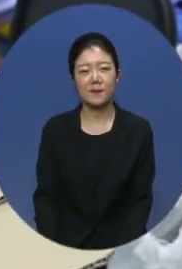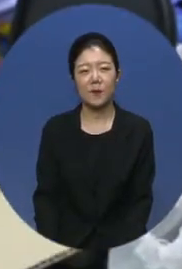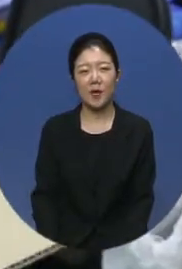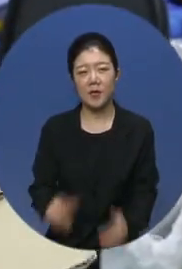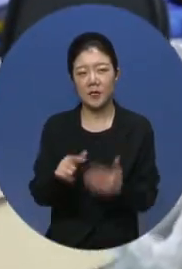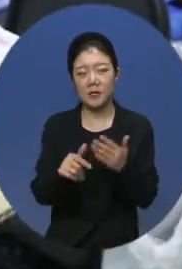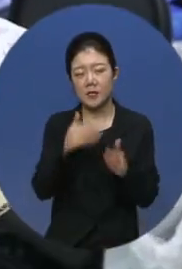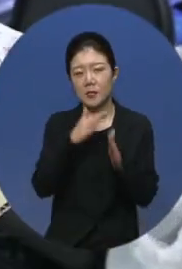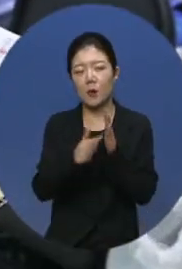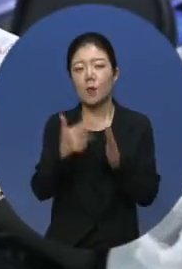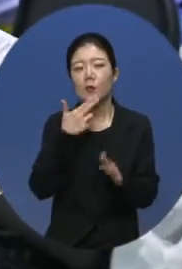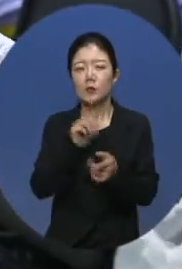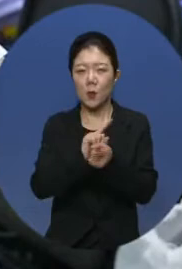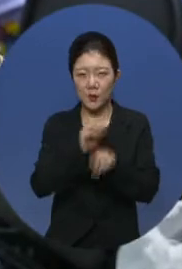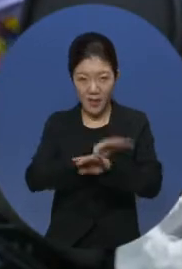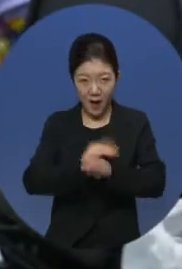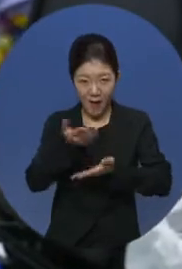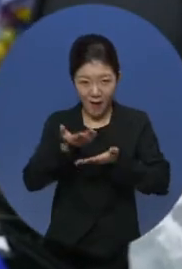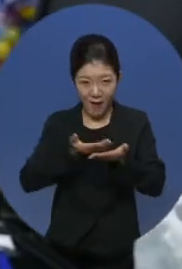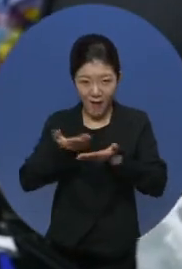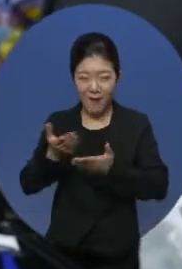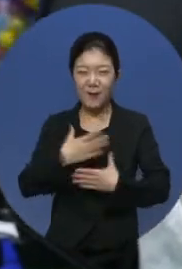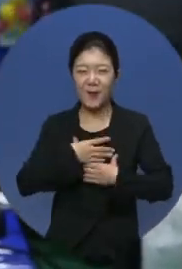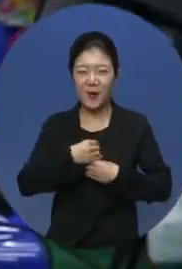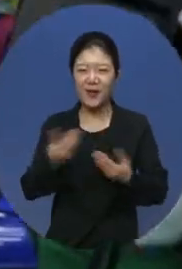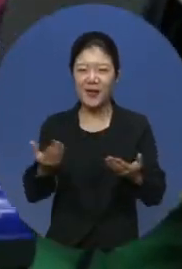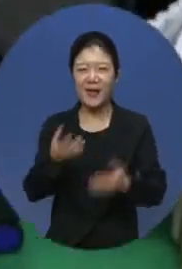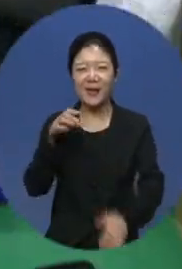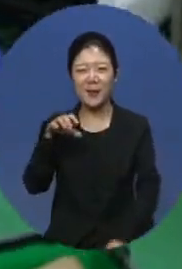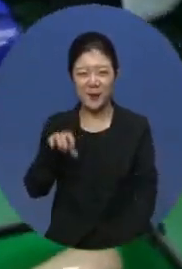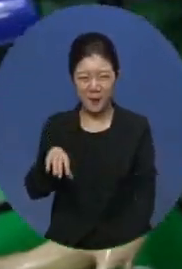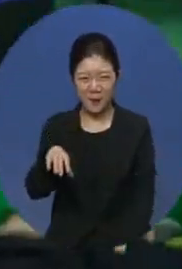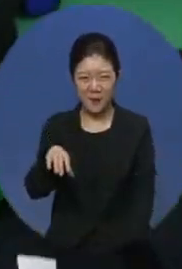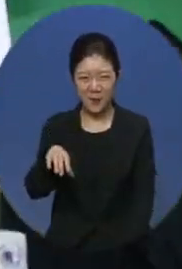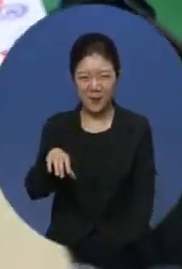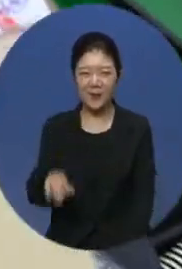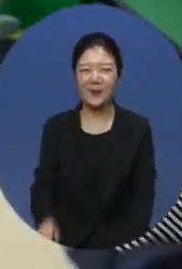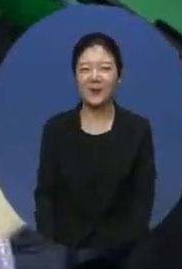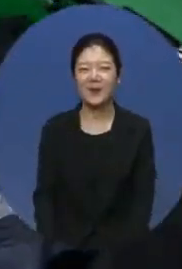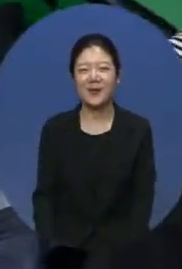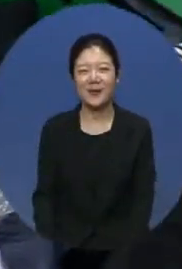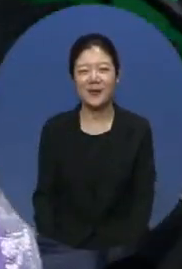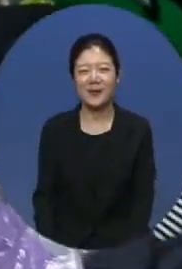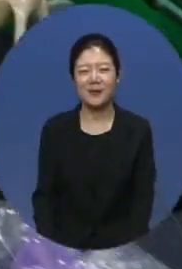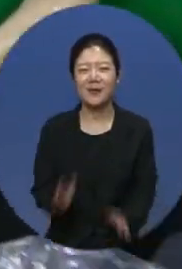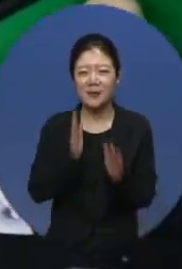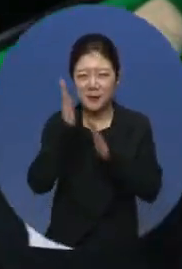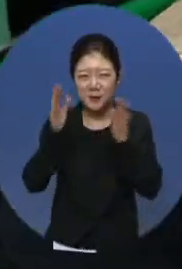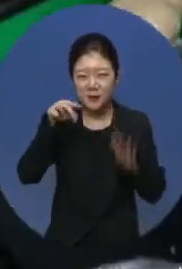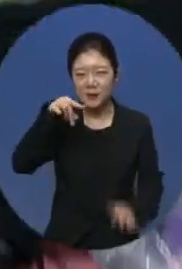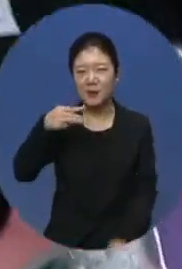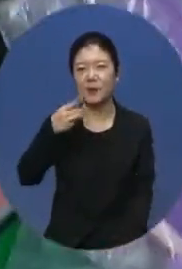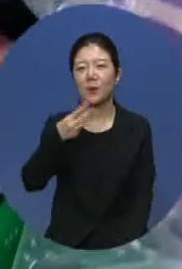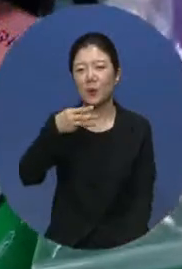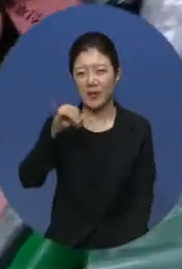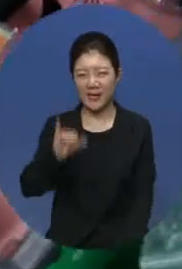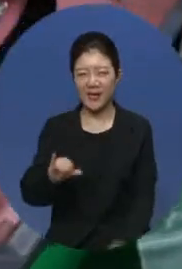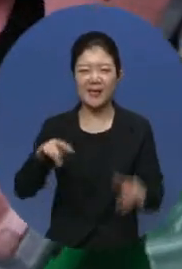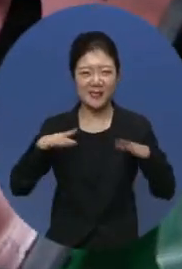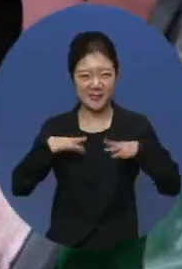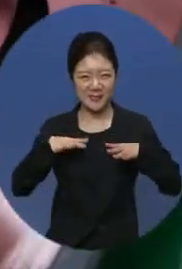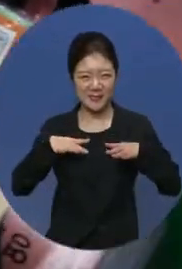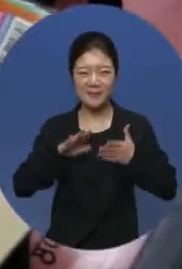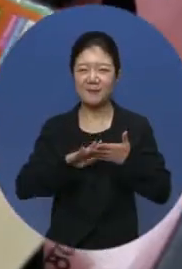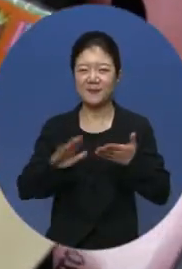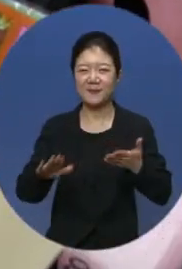위계질서 없이 서로 어우러져 편하게 일할 수 있는 근무 환경 역시 숲스토리의 자랑입니다.